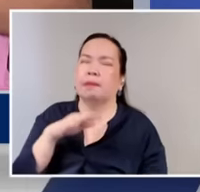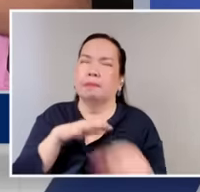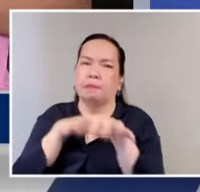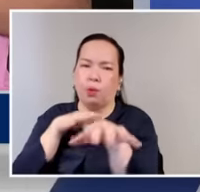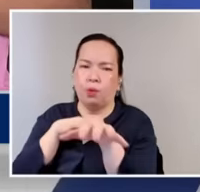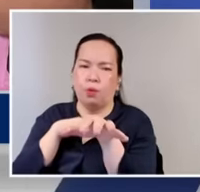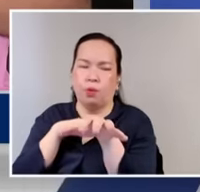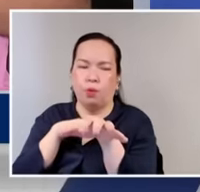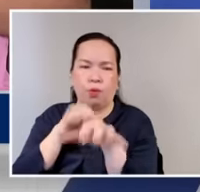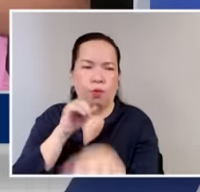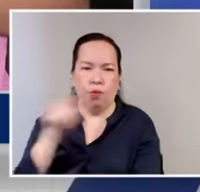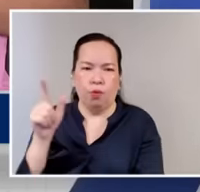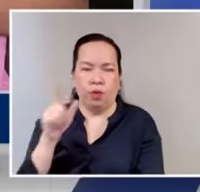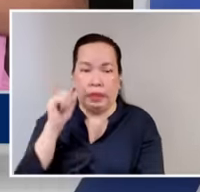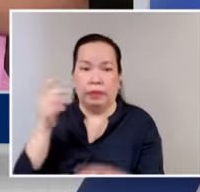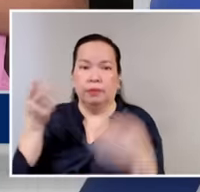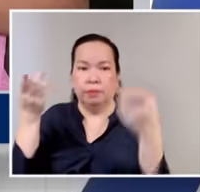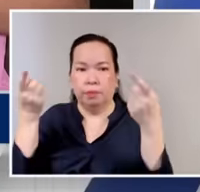sasakyan.